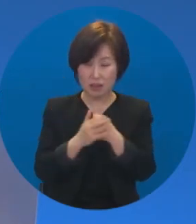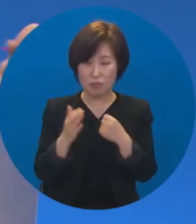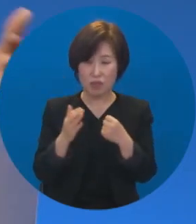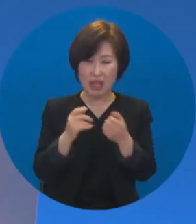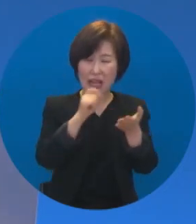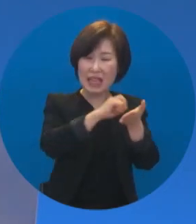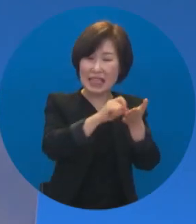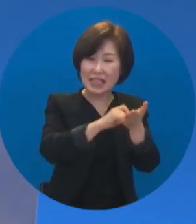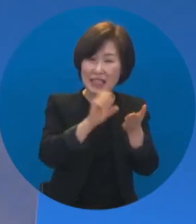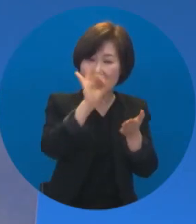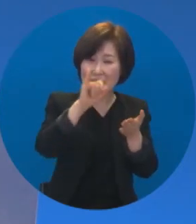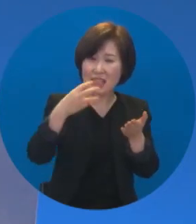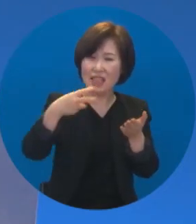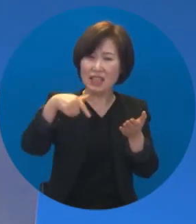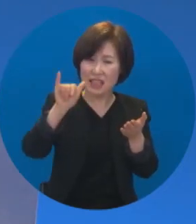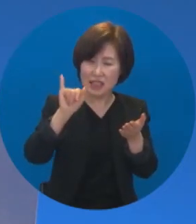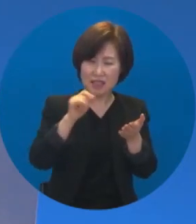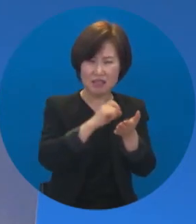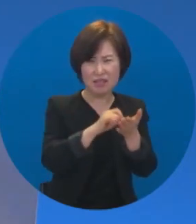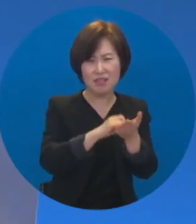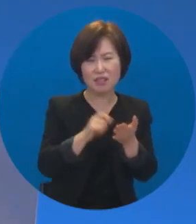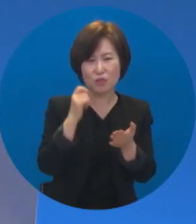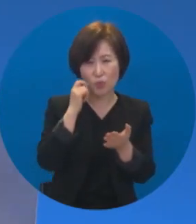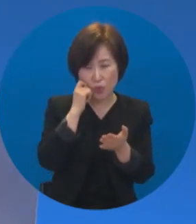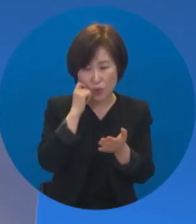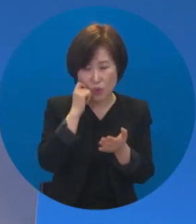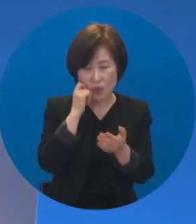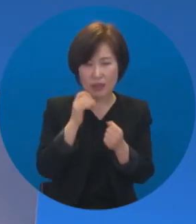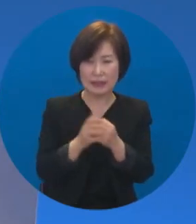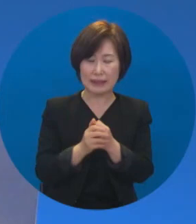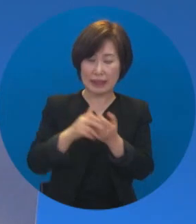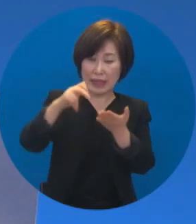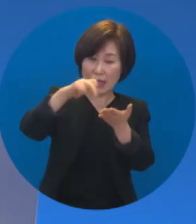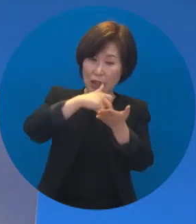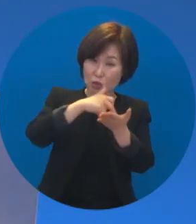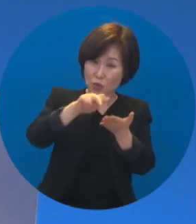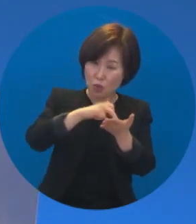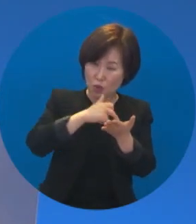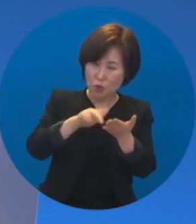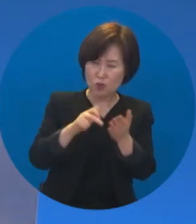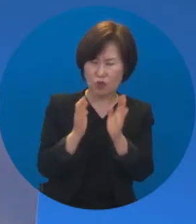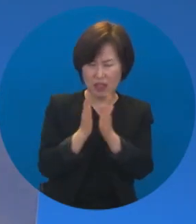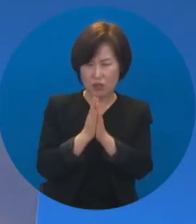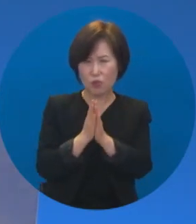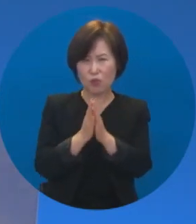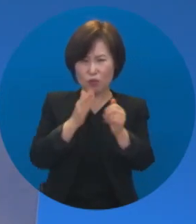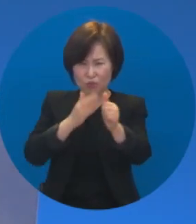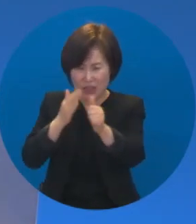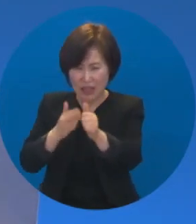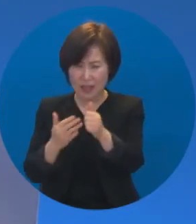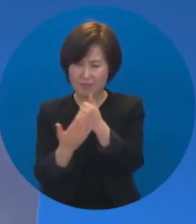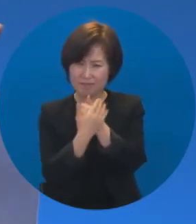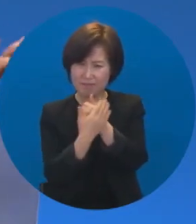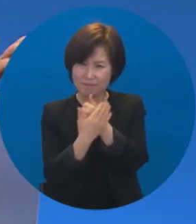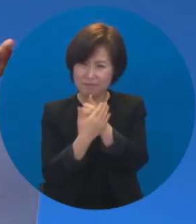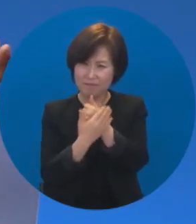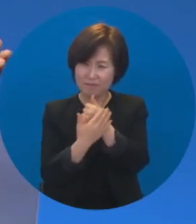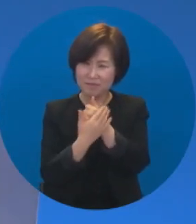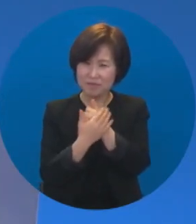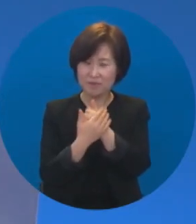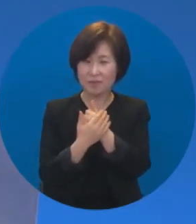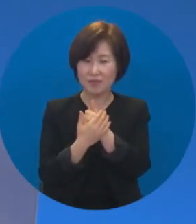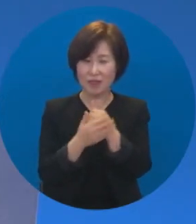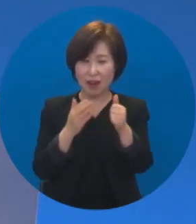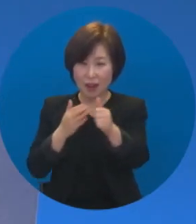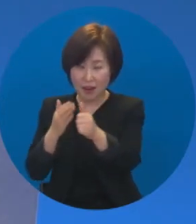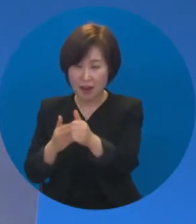후원자들이 카카오톡으로 모이기 시작했어요. 친구들, 가족들, 교회분들, 또 먼 친척들까지, 해외에서까지